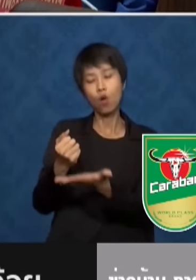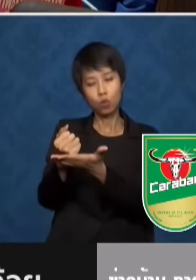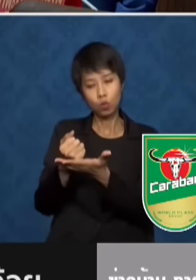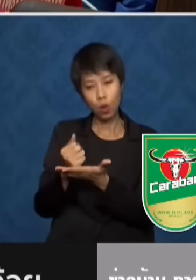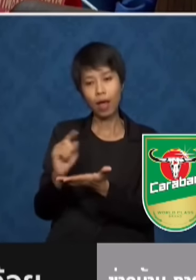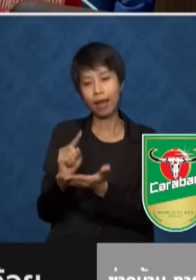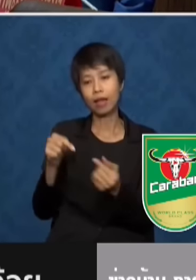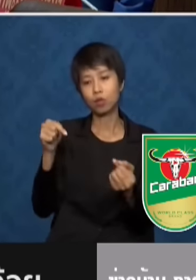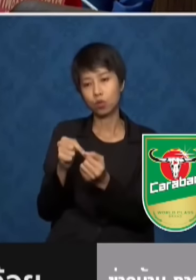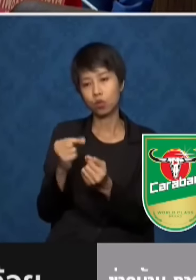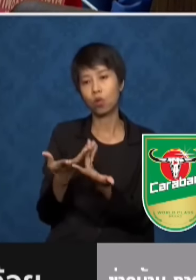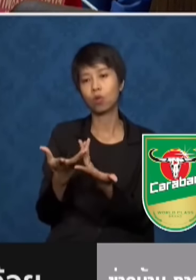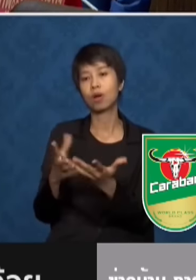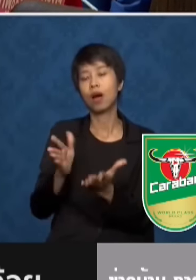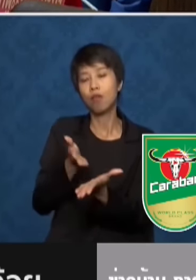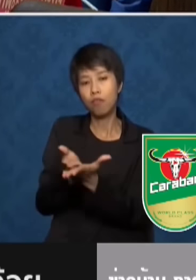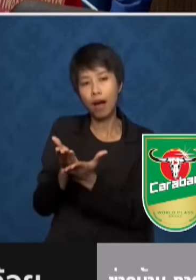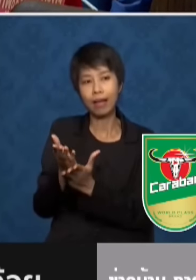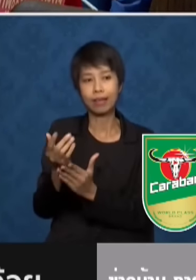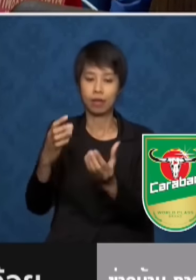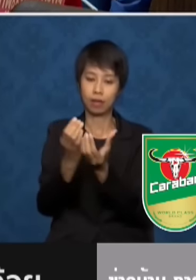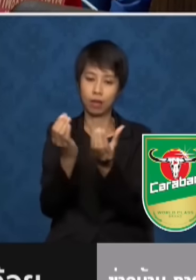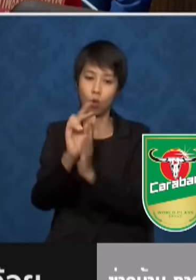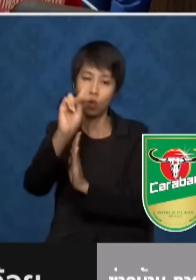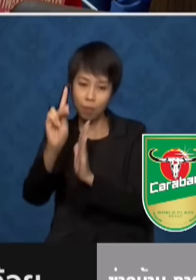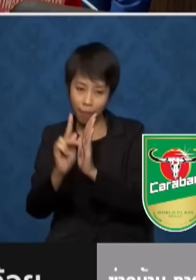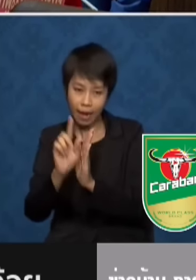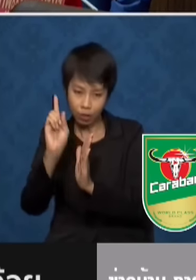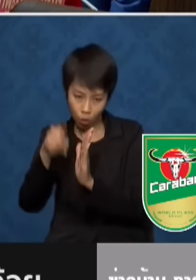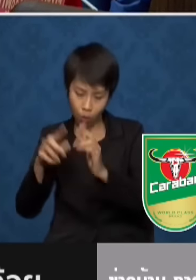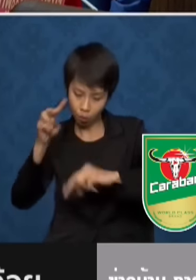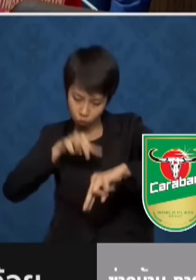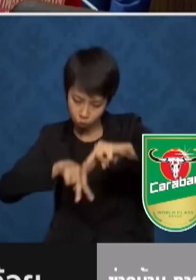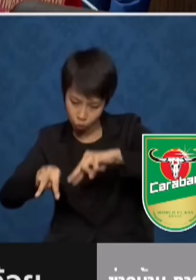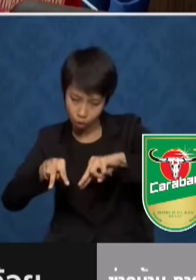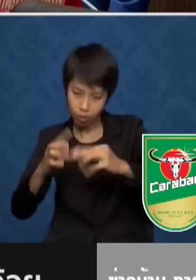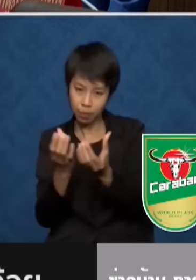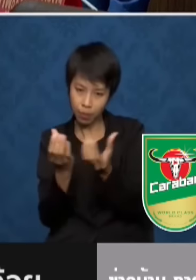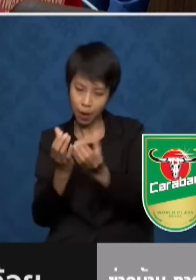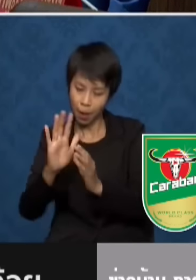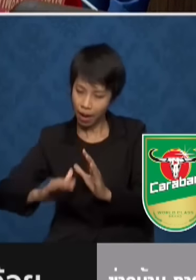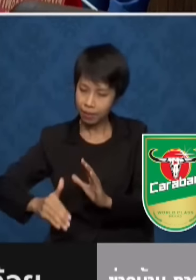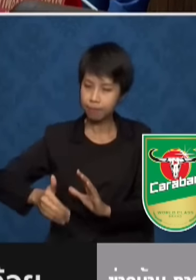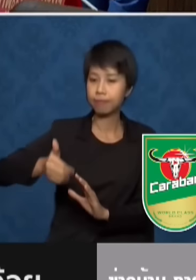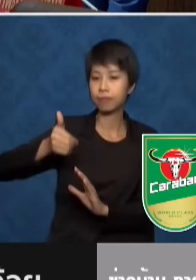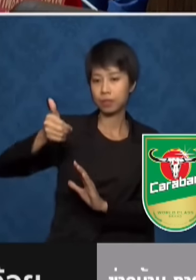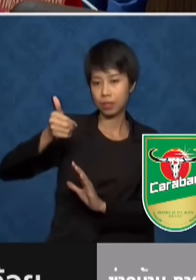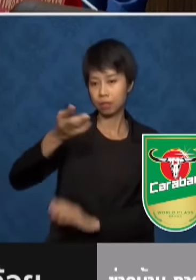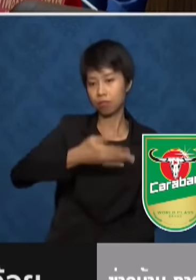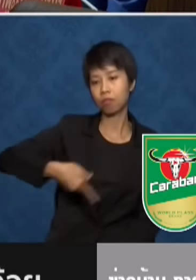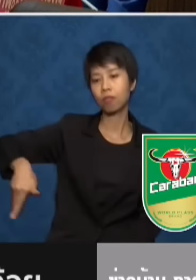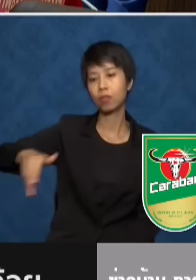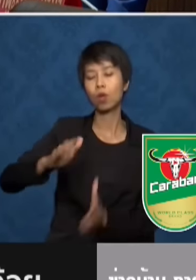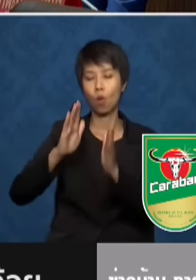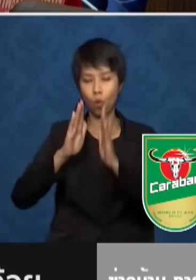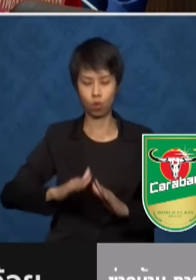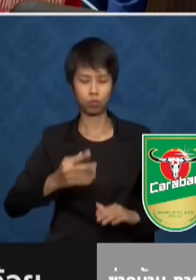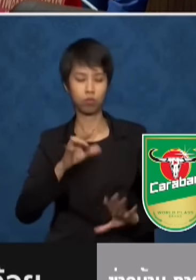ที่เข้มแข็งมีประสิทธิภาพโปร่งใสและเป็นที่ยอมรับจากนานาประเท